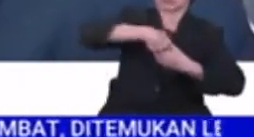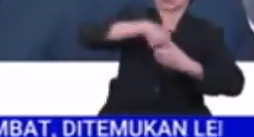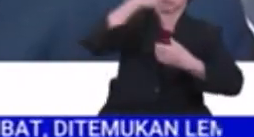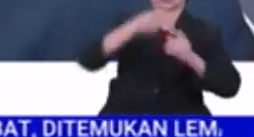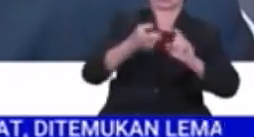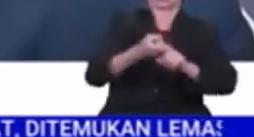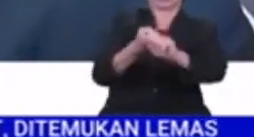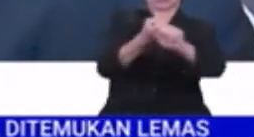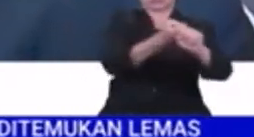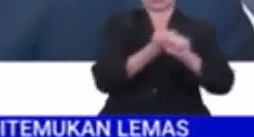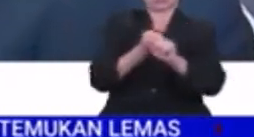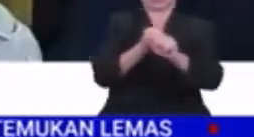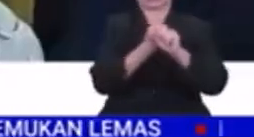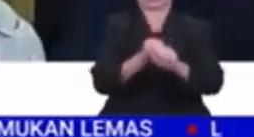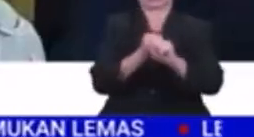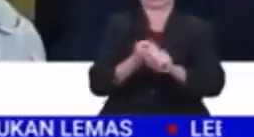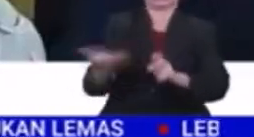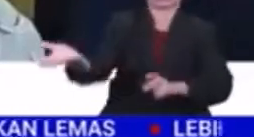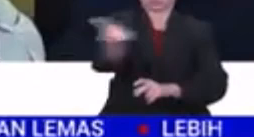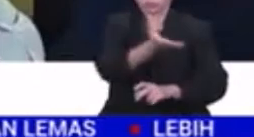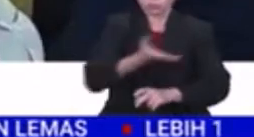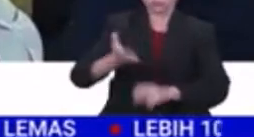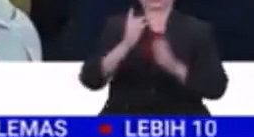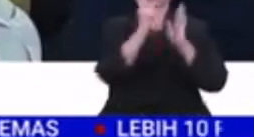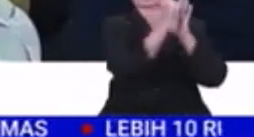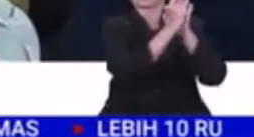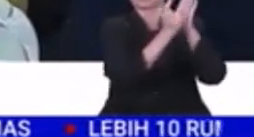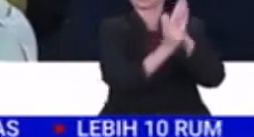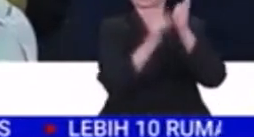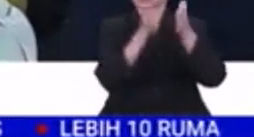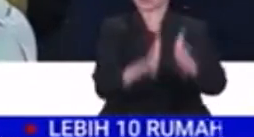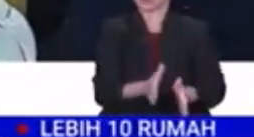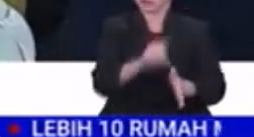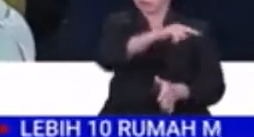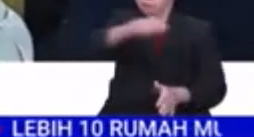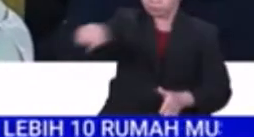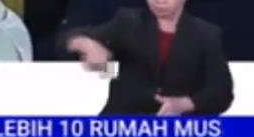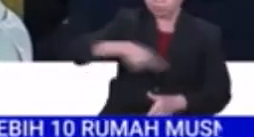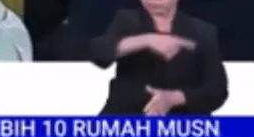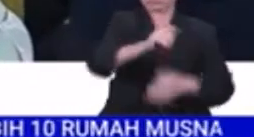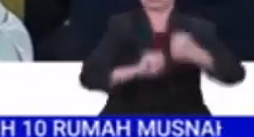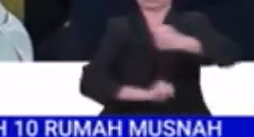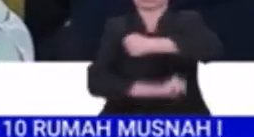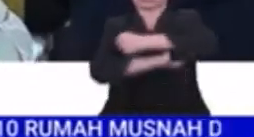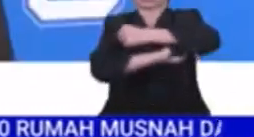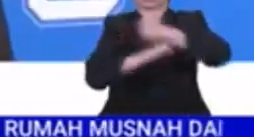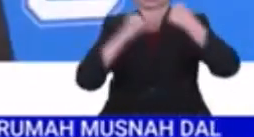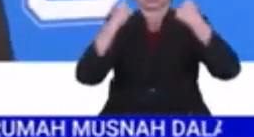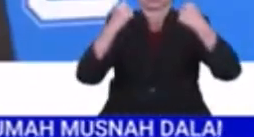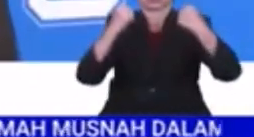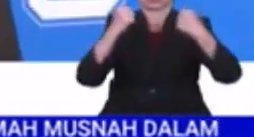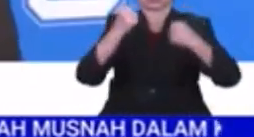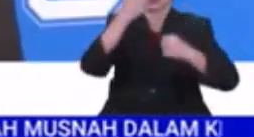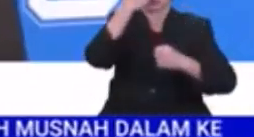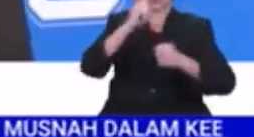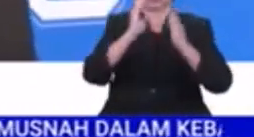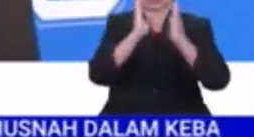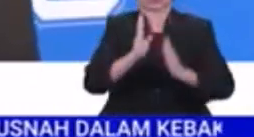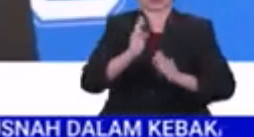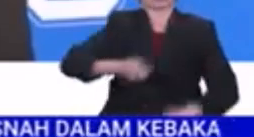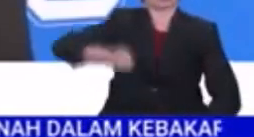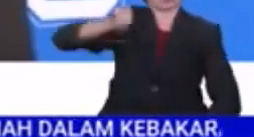mengeratkan tali silaturahim diantara mereka yang sebenarnya merupakan tunjang kekuatan kepada badan kehakiman